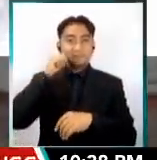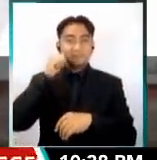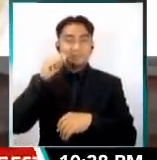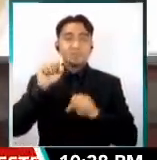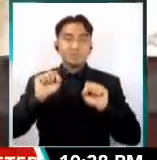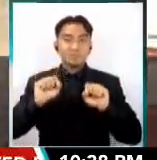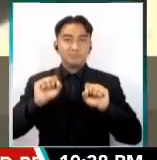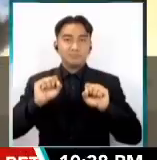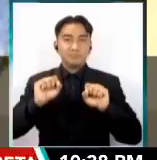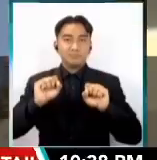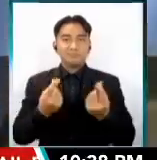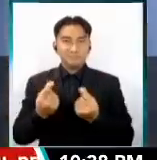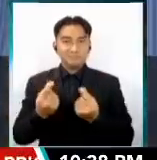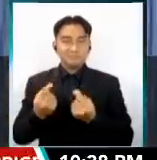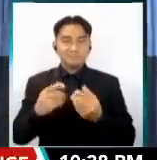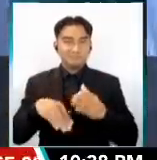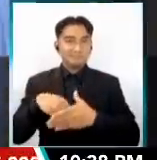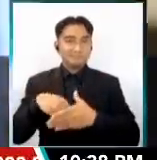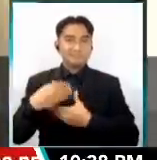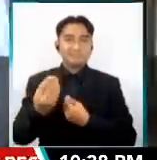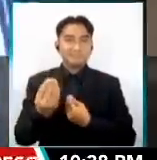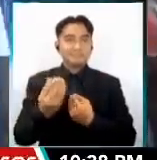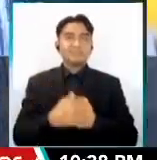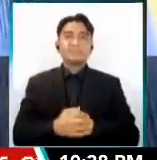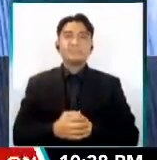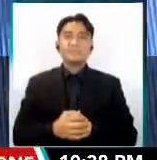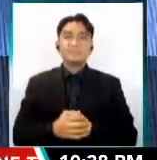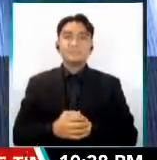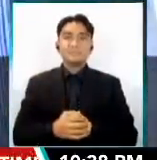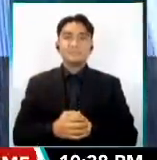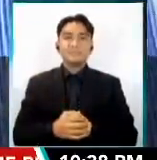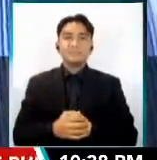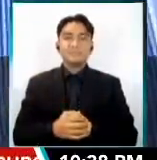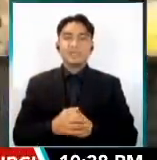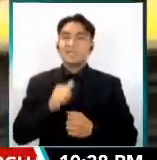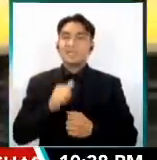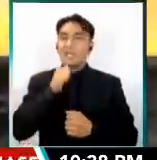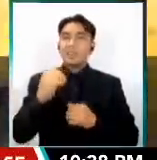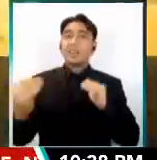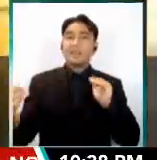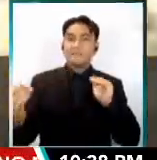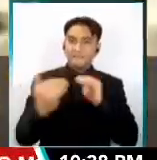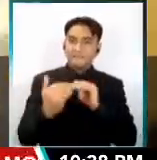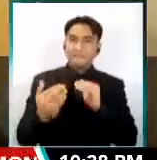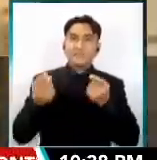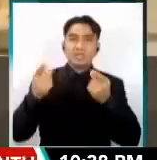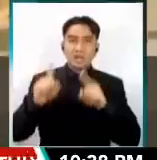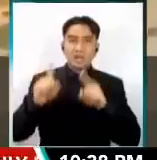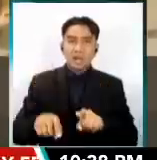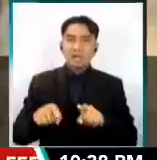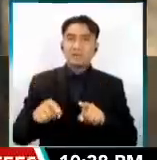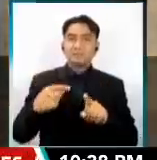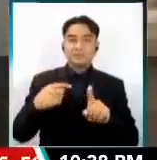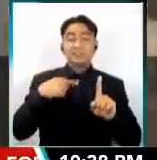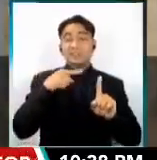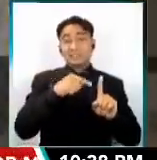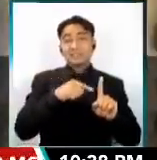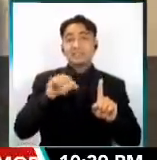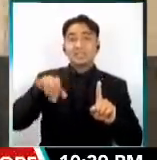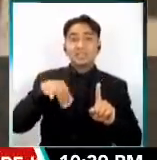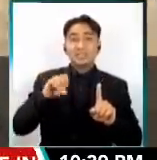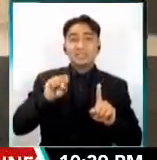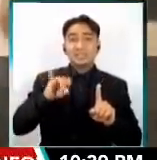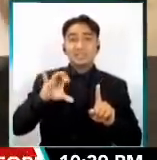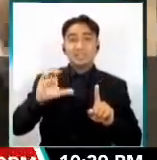Yung hindi patas na pagtrato sa mga babae roon, naobserbahan din ng ating kapusong si Jessica Soho nang mag-cover siya roon